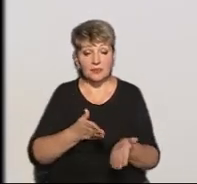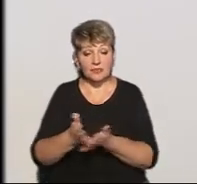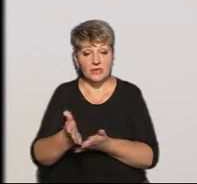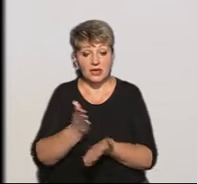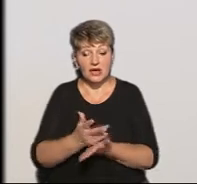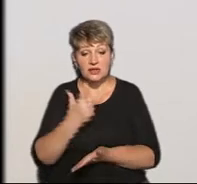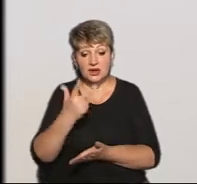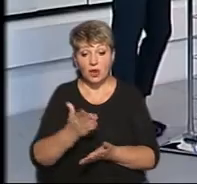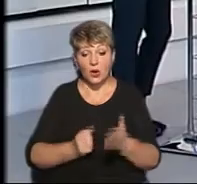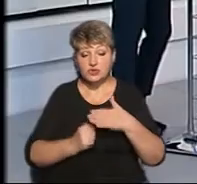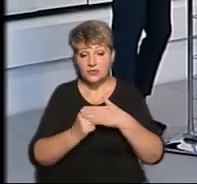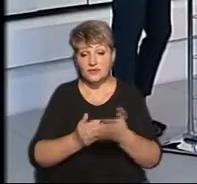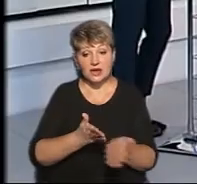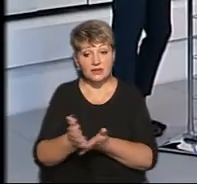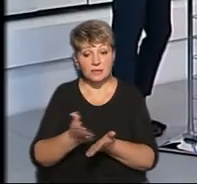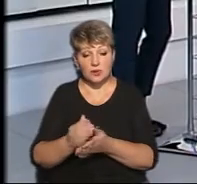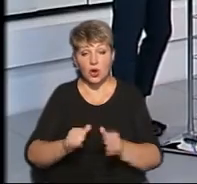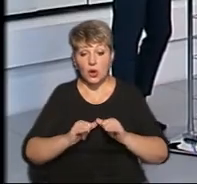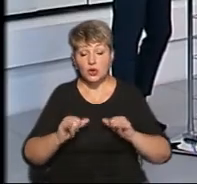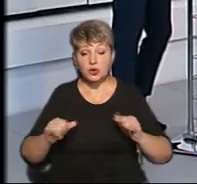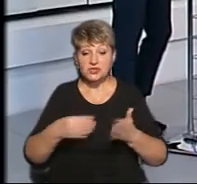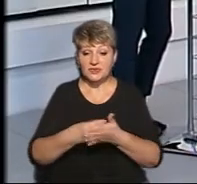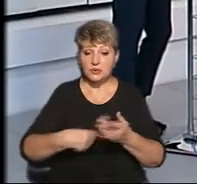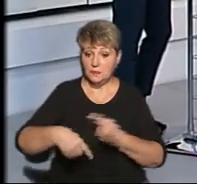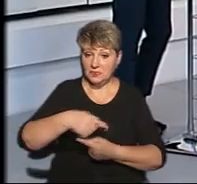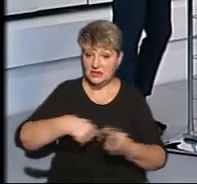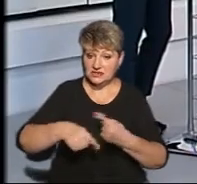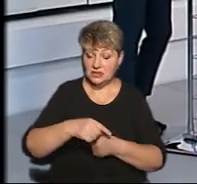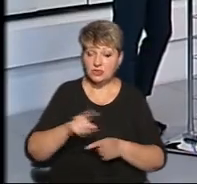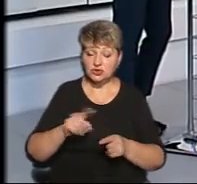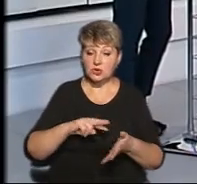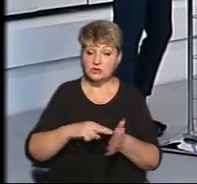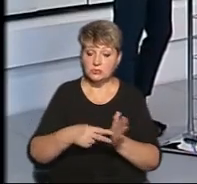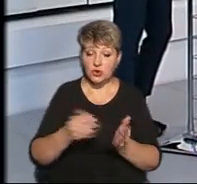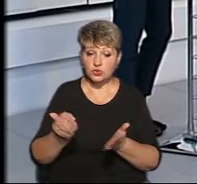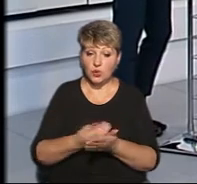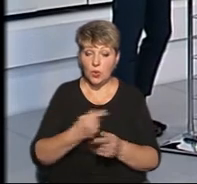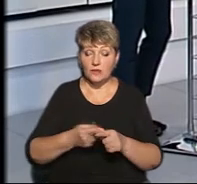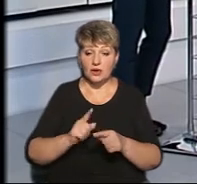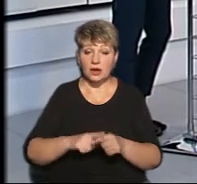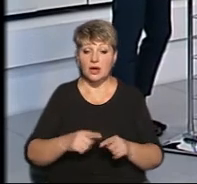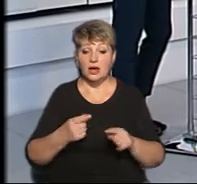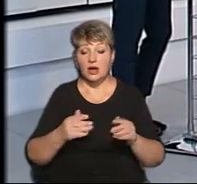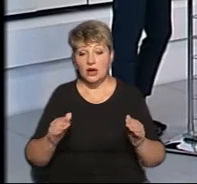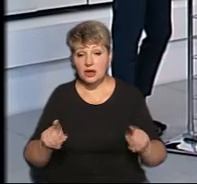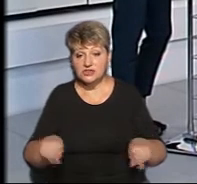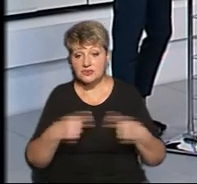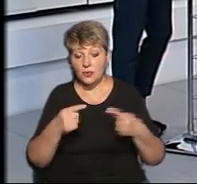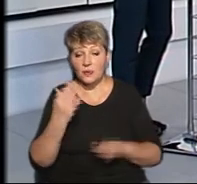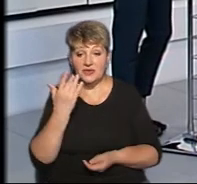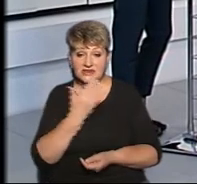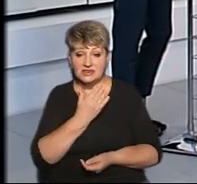є 3 основних напрямки. Розвиток бізнесу та інновацій, що передбачає створення нових індустріальних хабів,